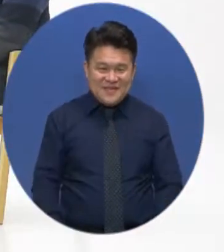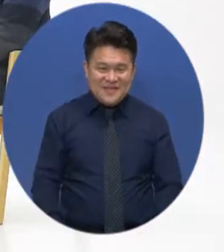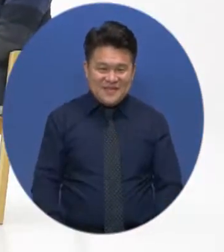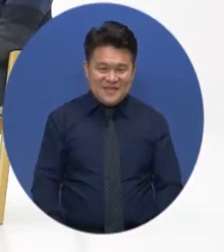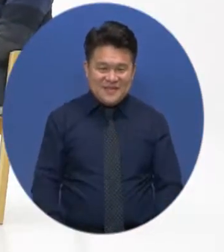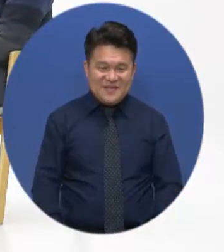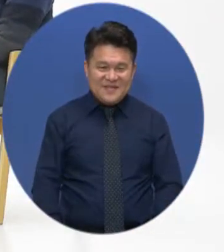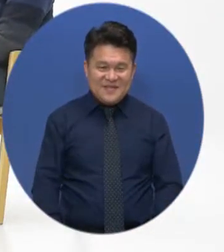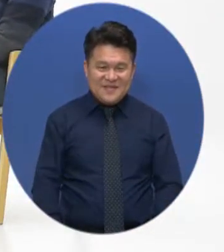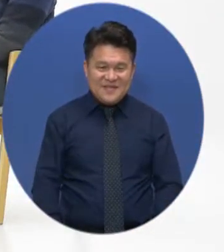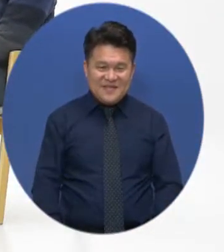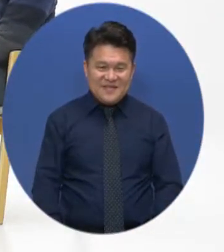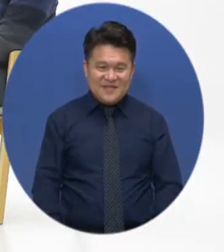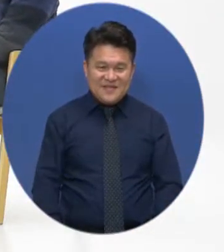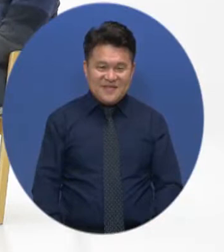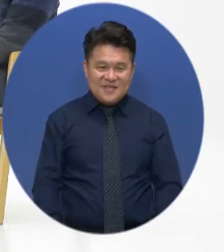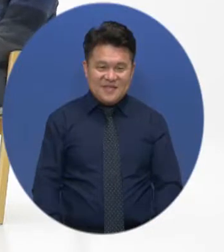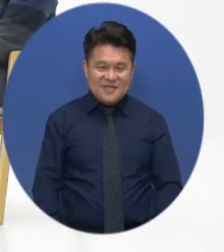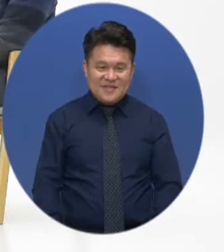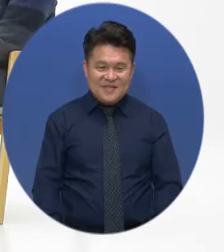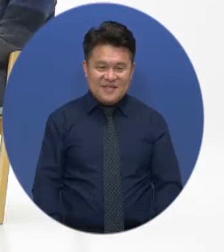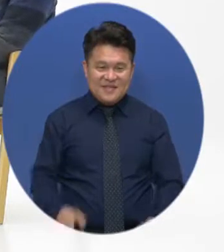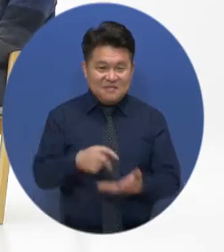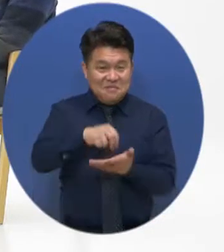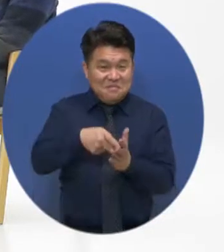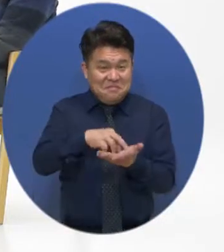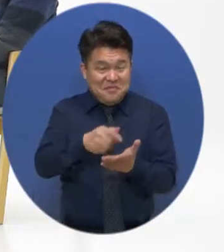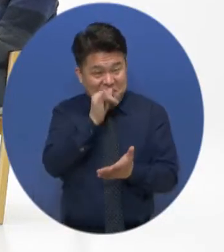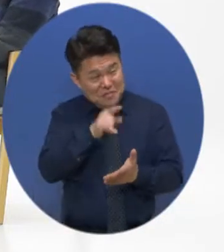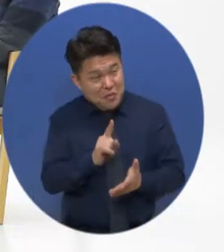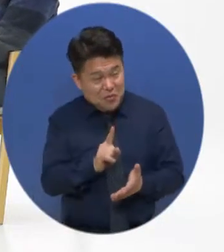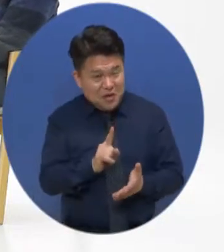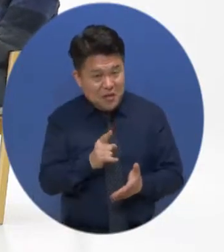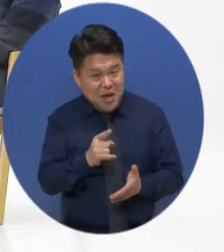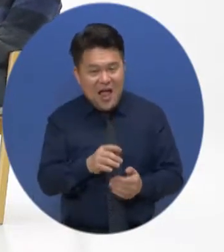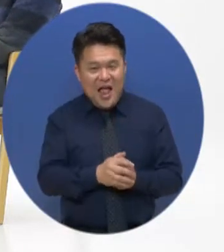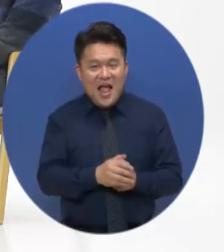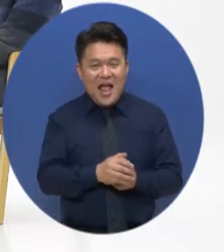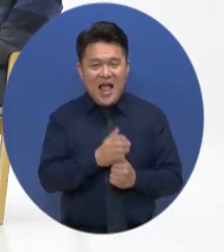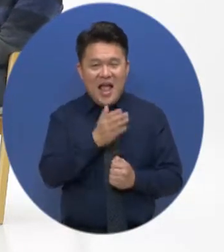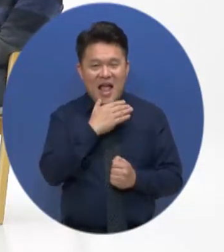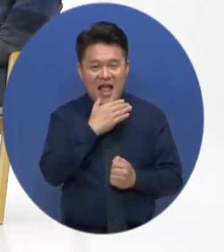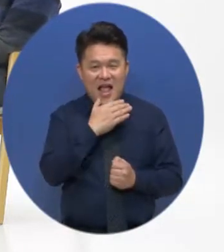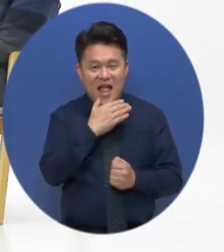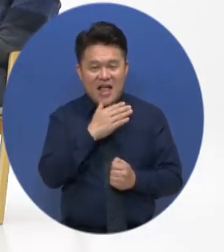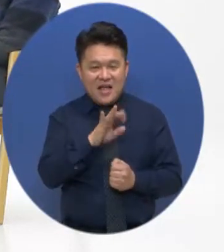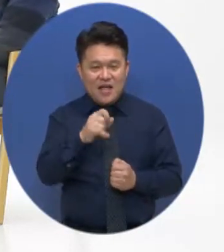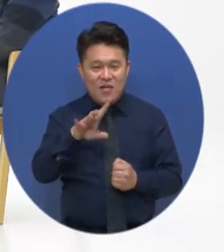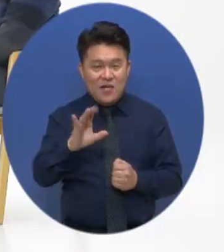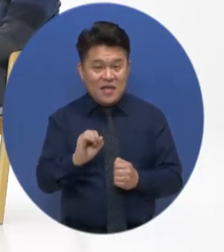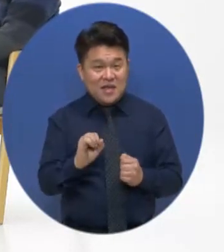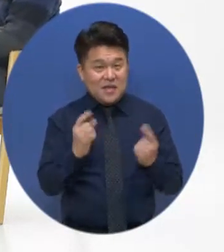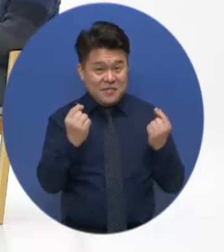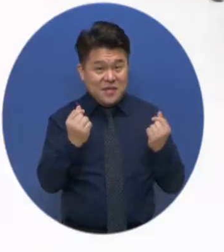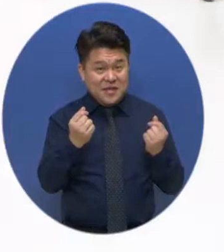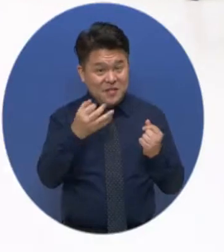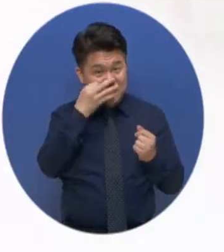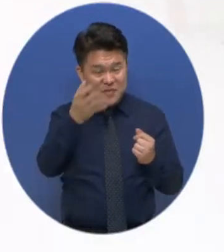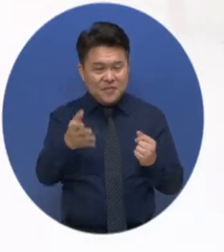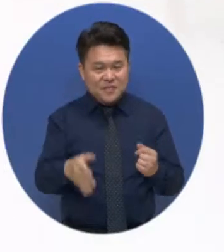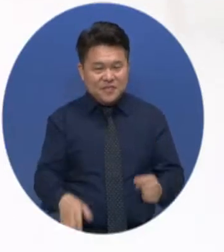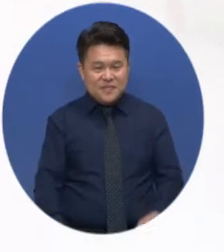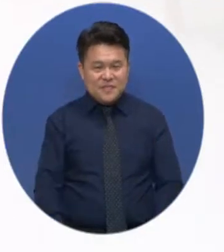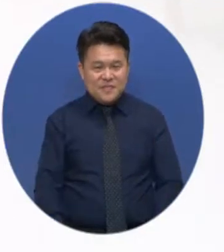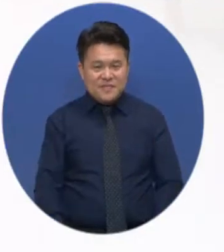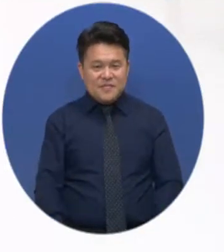어떻게 하냐면 저 흉내를 막, 뭐 다리를 막 이렇게, 막 이렇게 하는 게 있더라고요. 비보잉? 아니면은 뭐. 비보잉을 조금만 네, 보여드릴까요? 네. 네. 그게